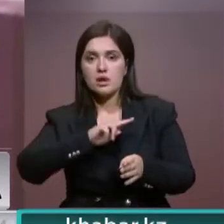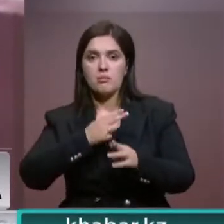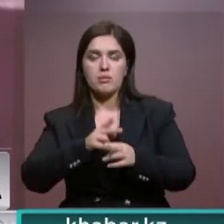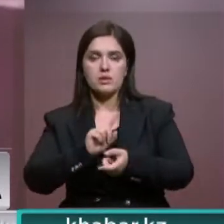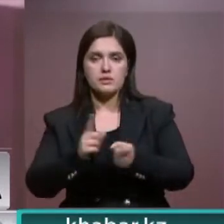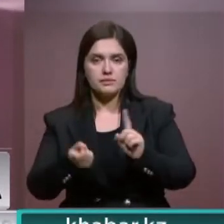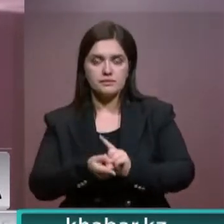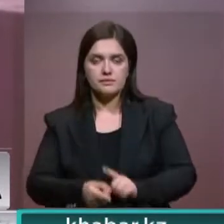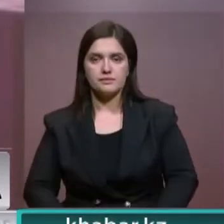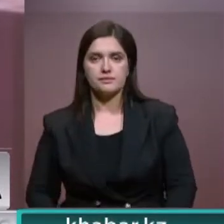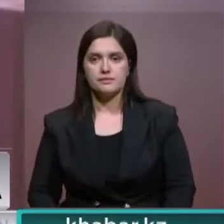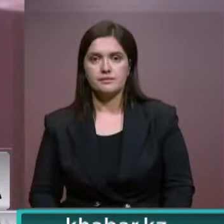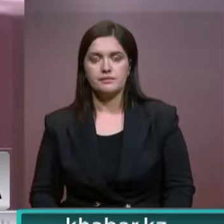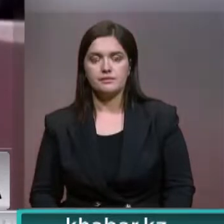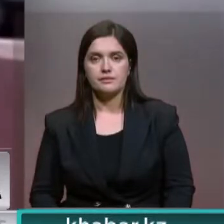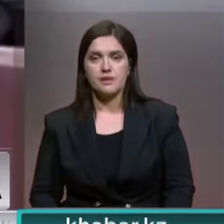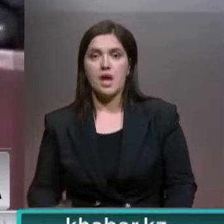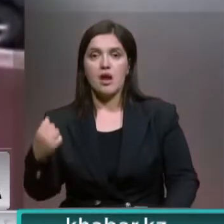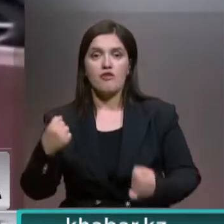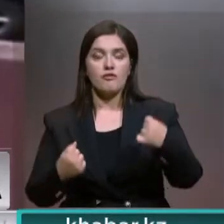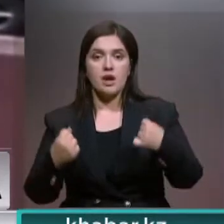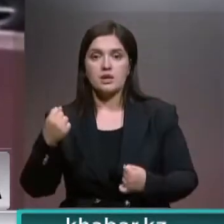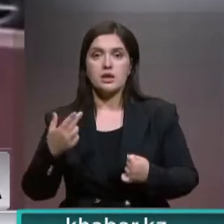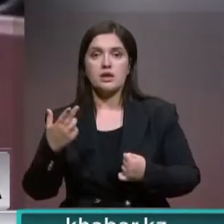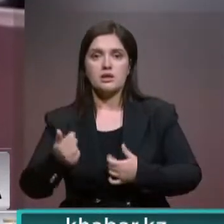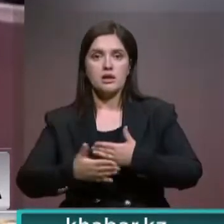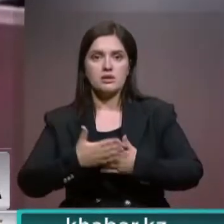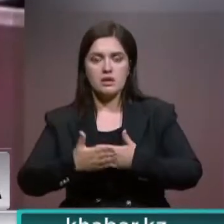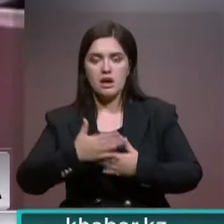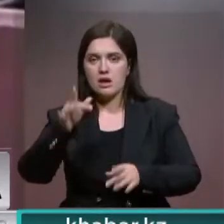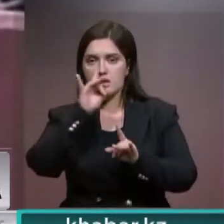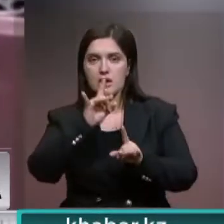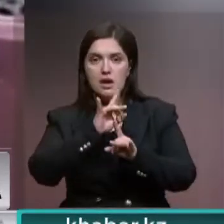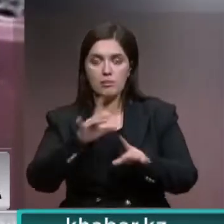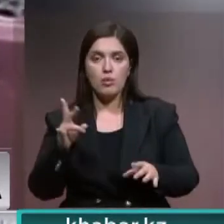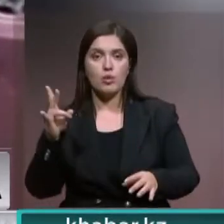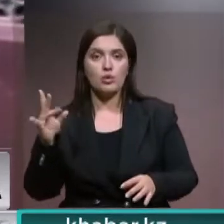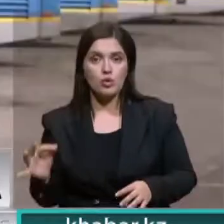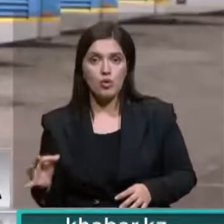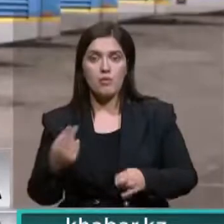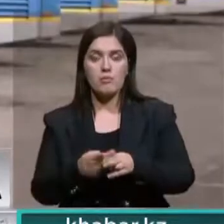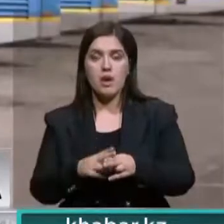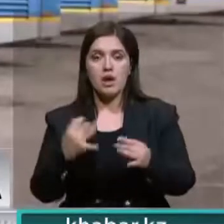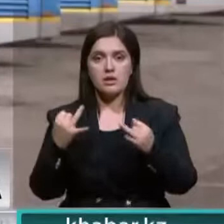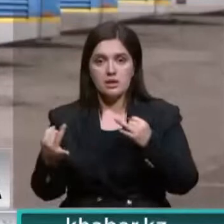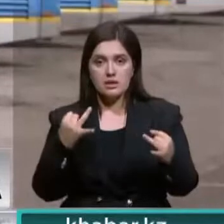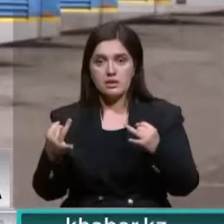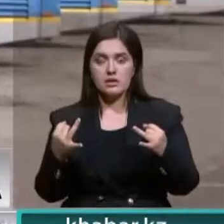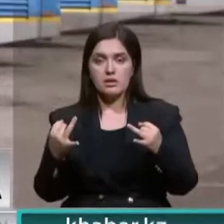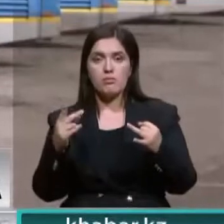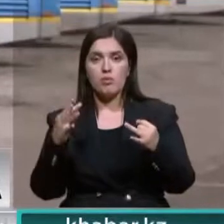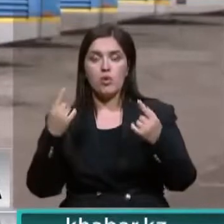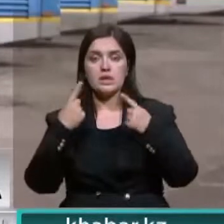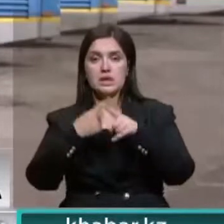совсем другой оборот. Водителя, конечно, мы наказывать за это не будем, но проведена беседа, что по